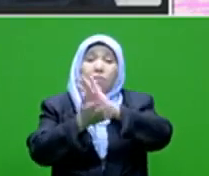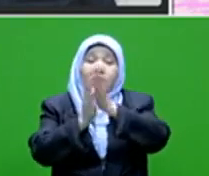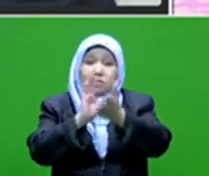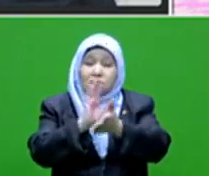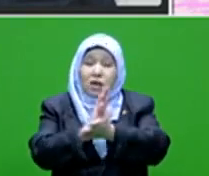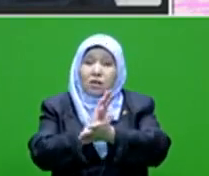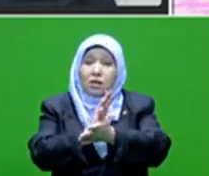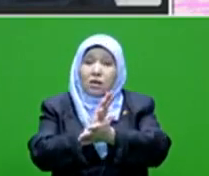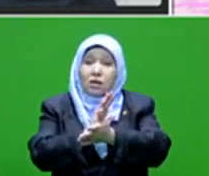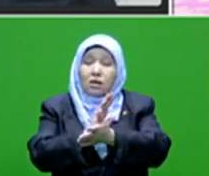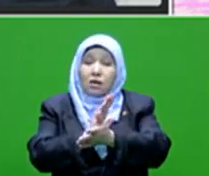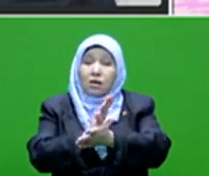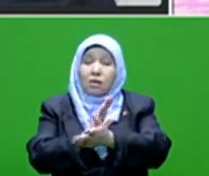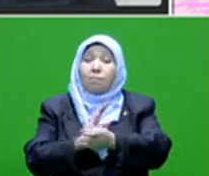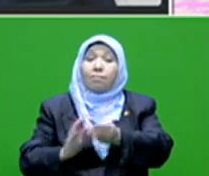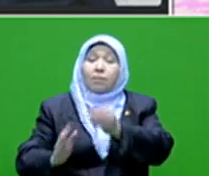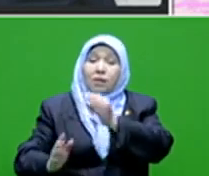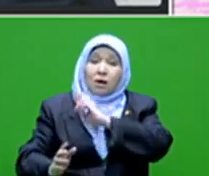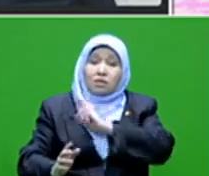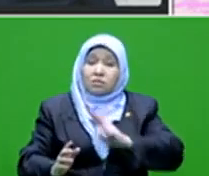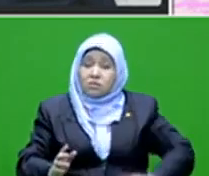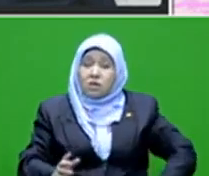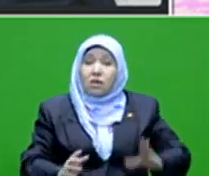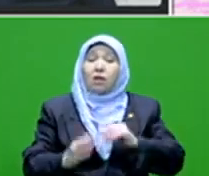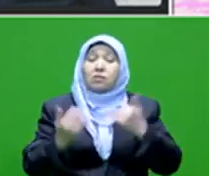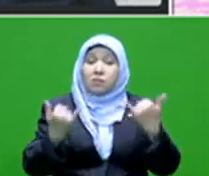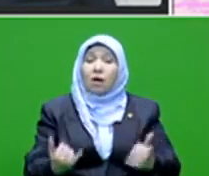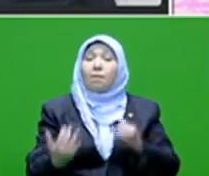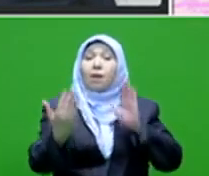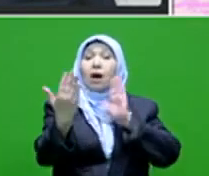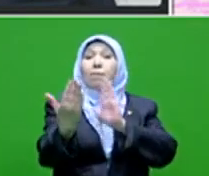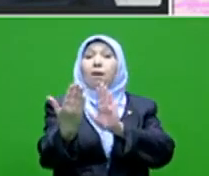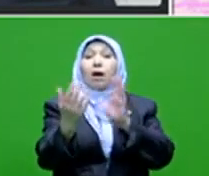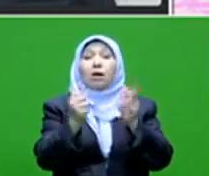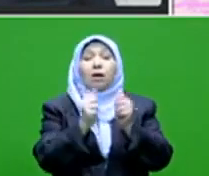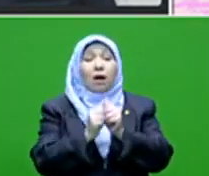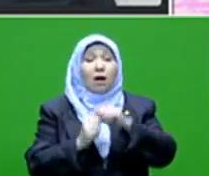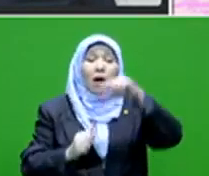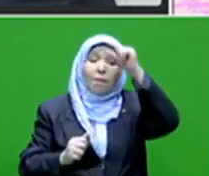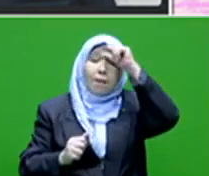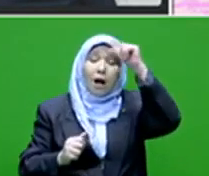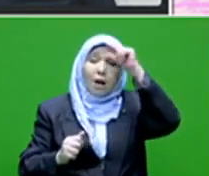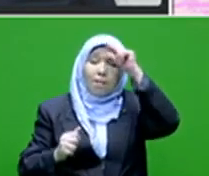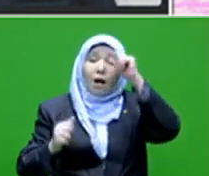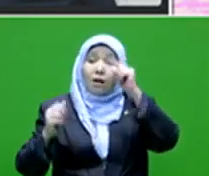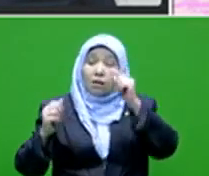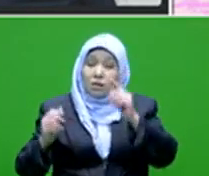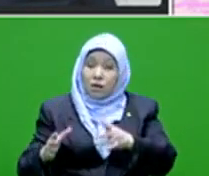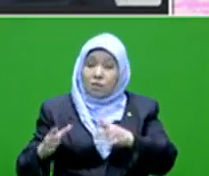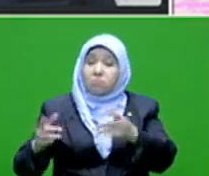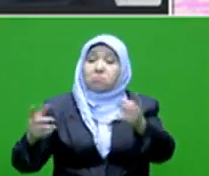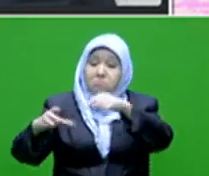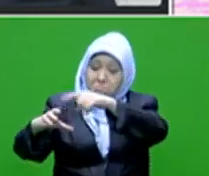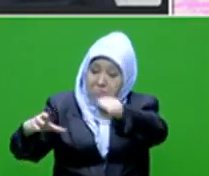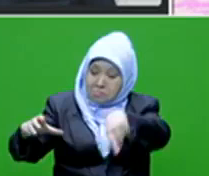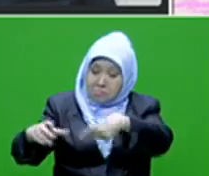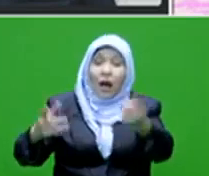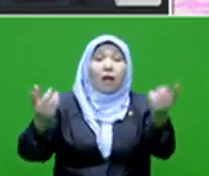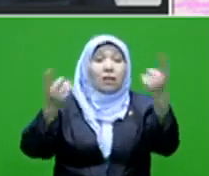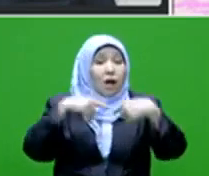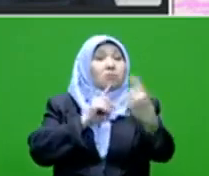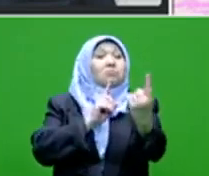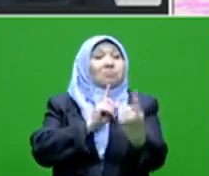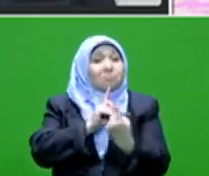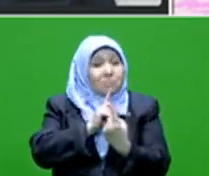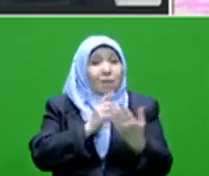raja, dan sekarang ni dia berhadapan dengan abang-abang dia yang mai balik dekat dia